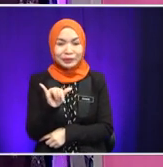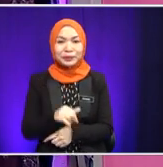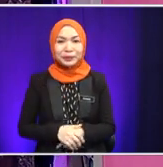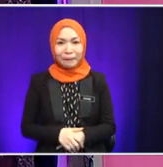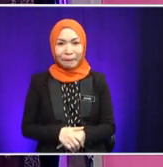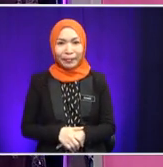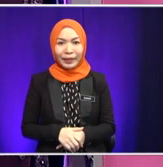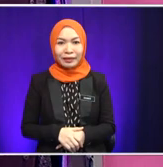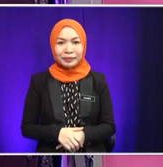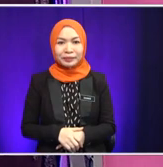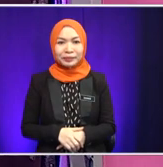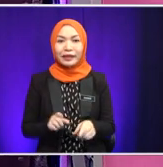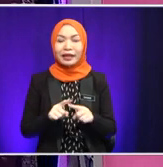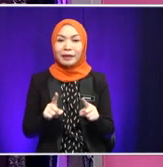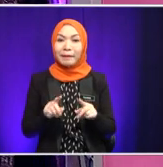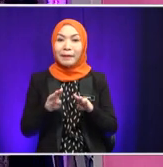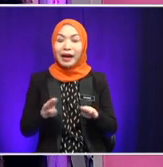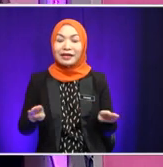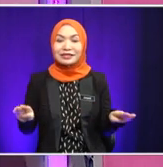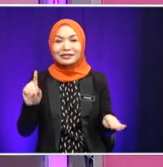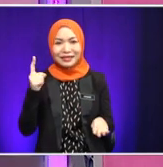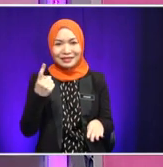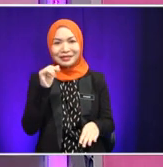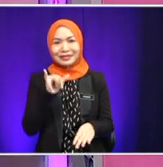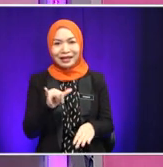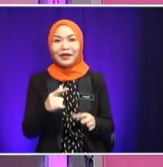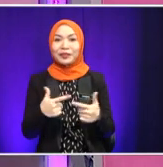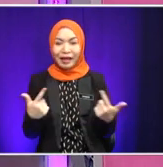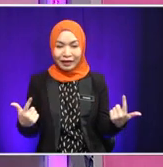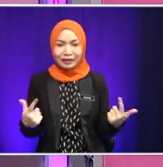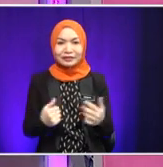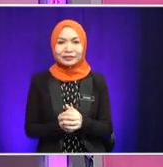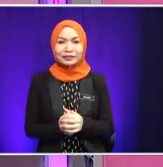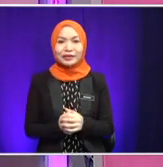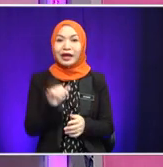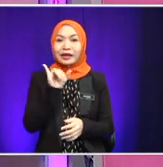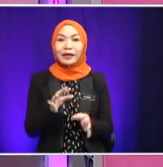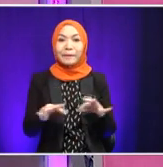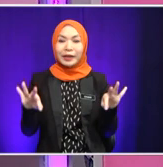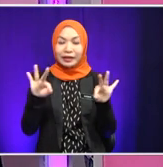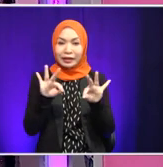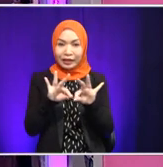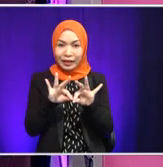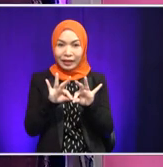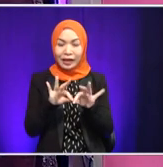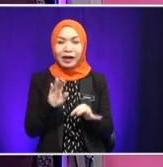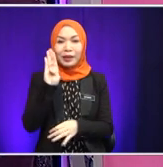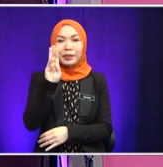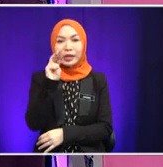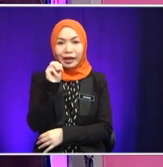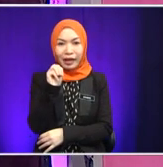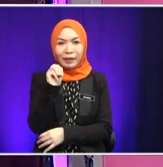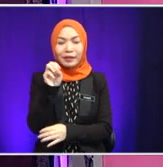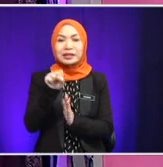di mereka gunakan bahasa ibunda mereka oke dan yang petir adalah balsem Melayu sebagai medium perpaduan kaum Jadi